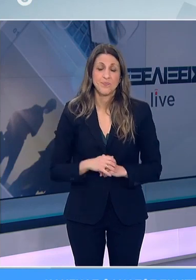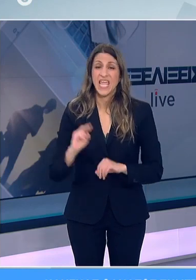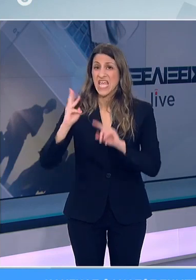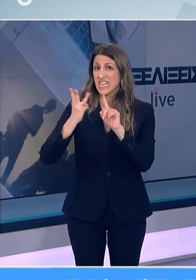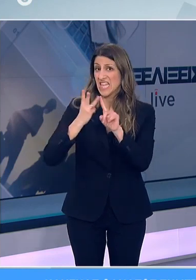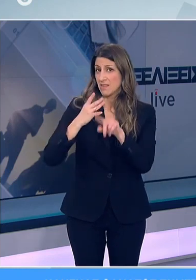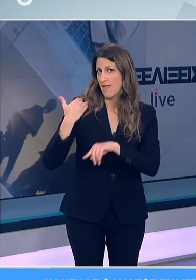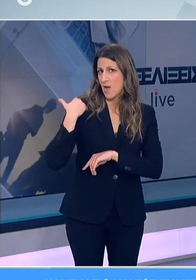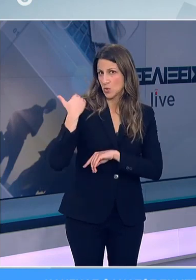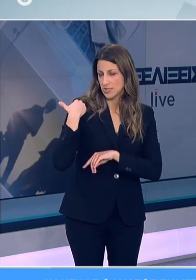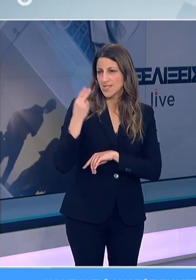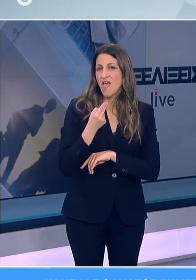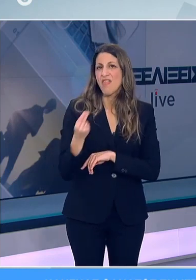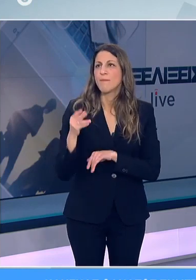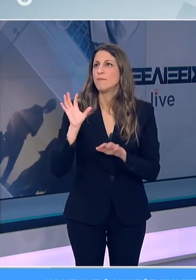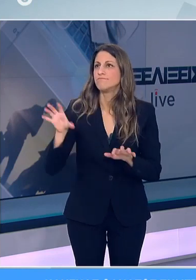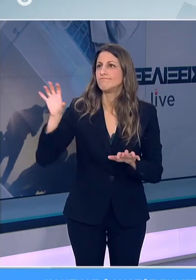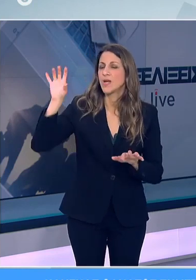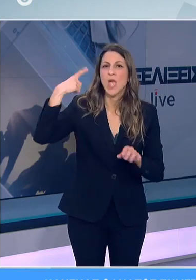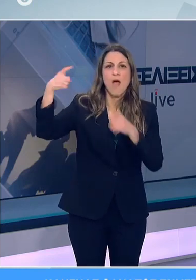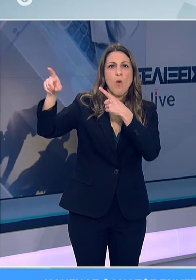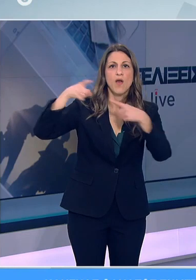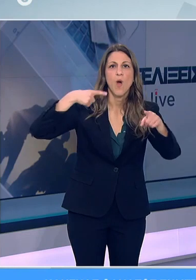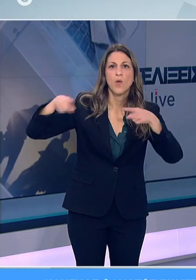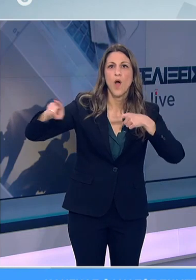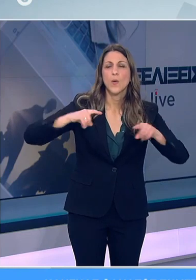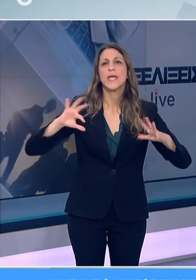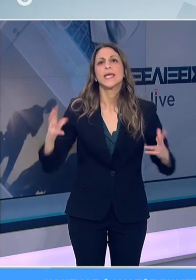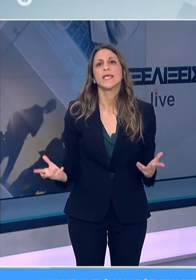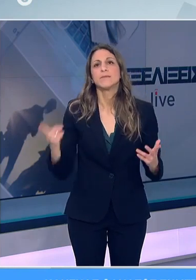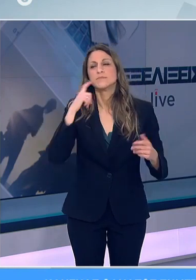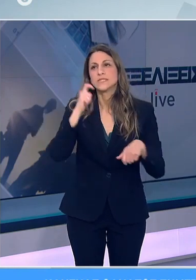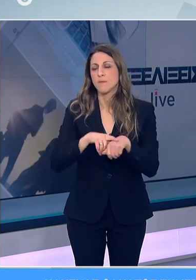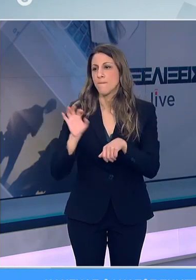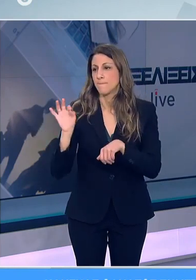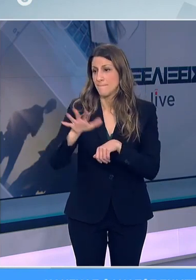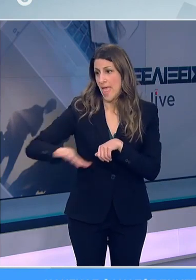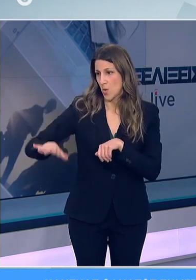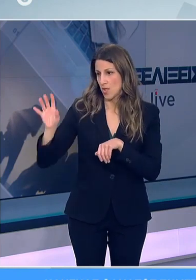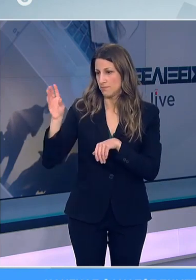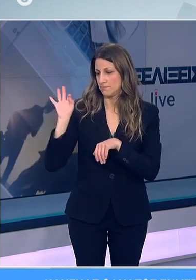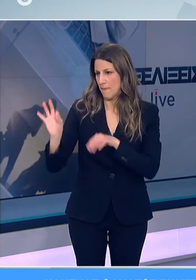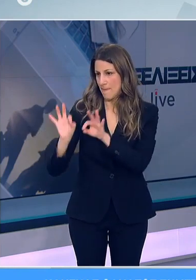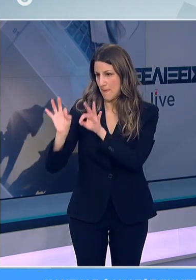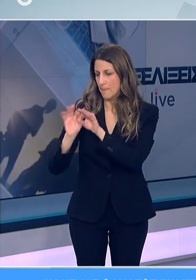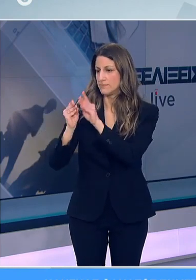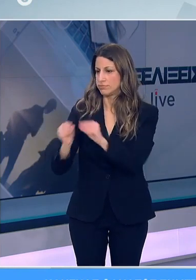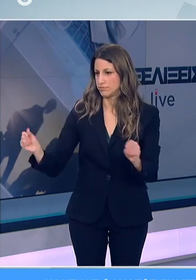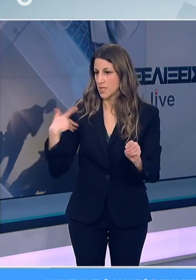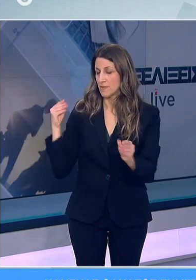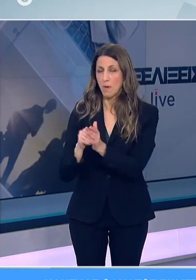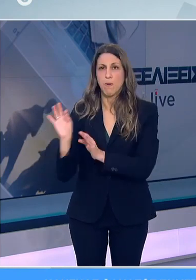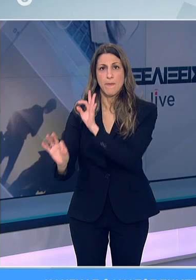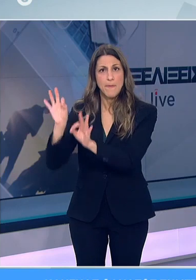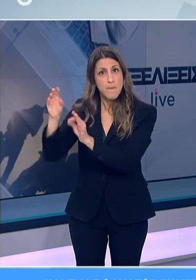αν γεωγραφικά θα υπάρχουν κάποια κριτήρια ή αν υπάρχουν τοπικές αναζωπηρώσεις σε κάποιες συγκεκριμένες περιοχές, και το ζήσαμε αυτό στην πρώτη